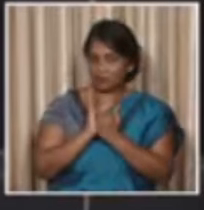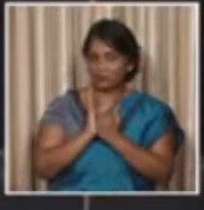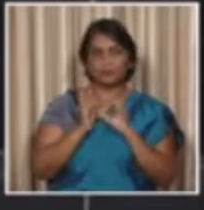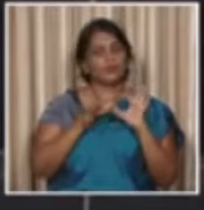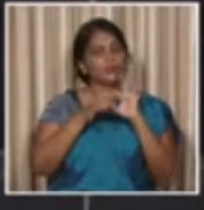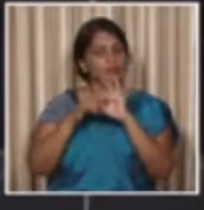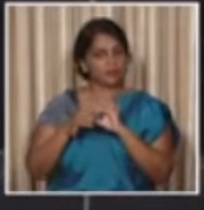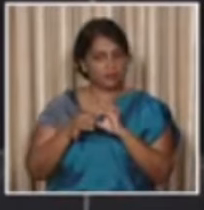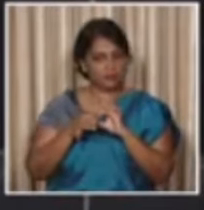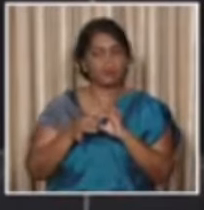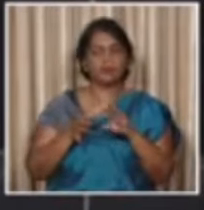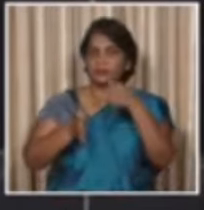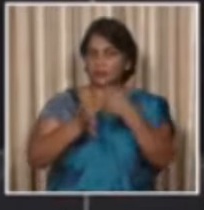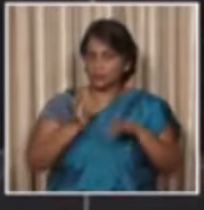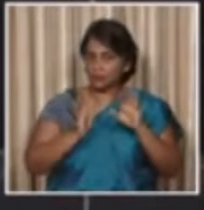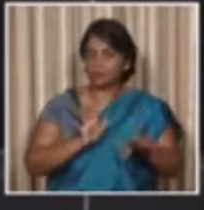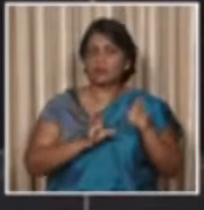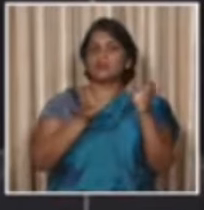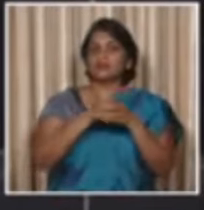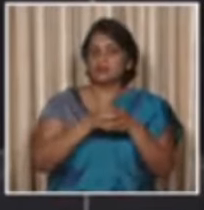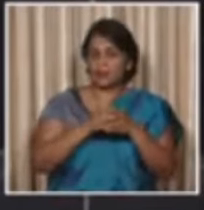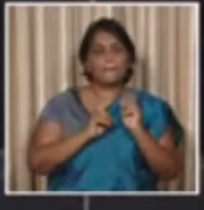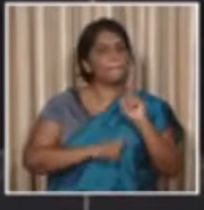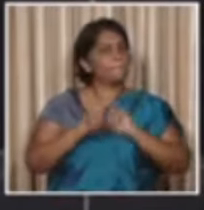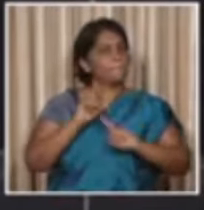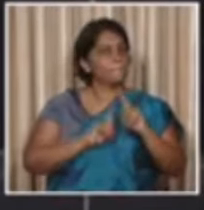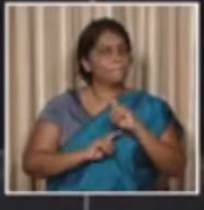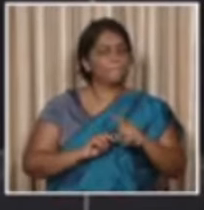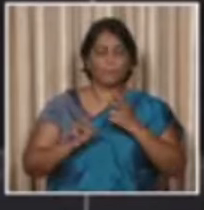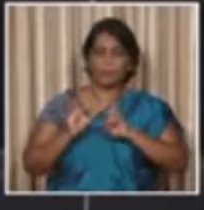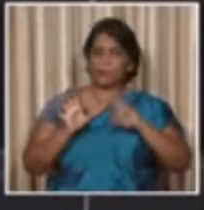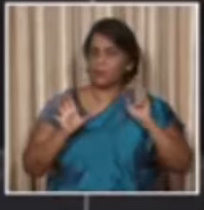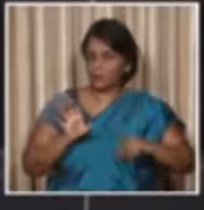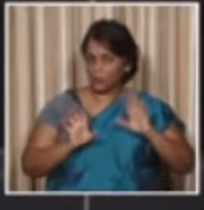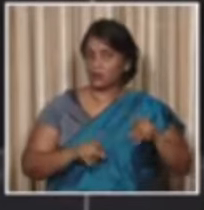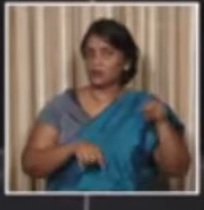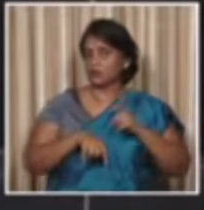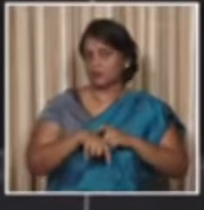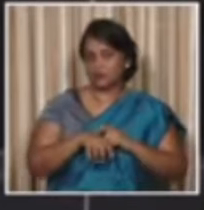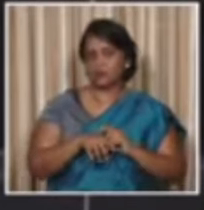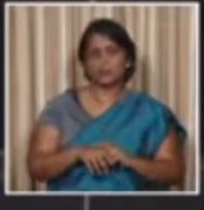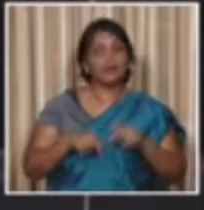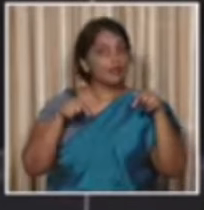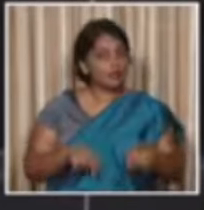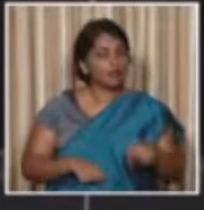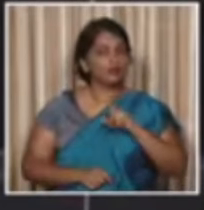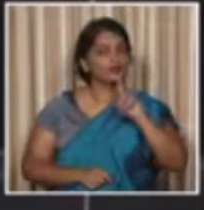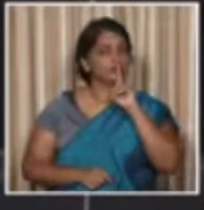parliament. ආදේ ඇවිල්ලා කියනවා එදා ඡන්දේ නොදී නැගිටල ගිහිල්ලා අද ඇවිල්ලා